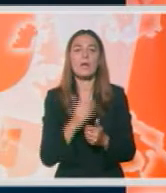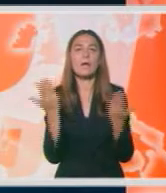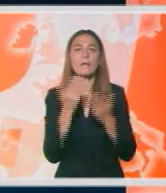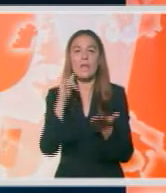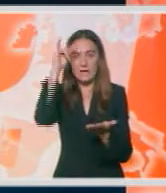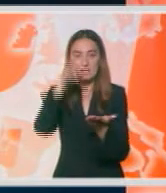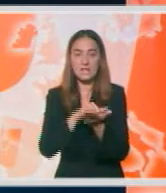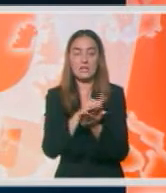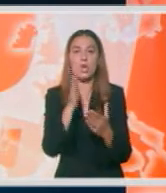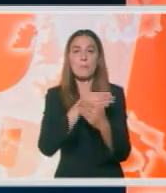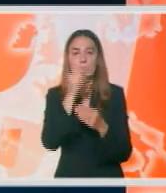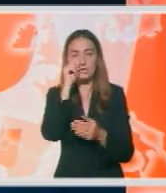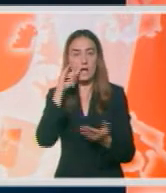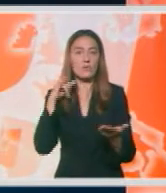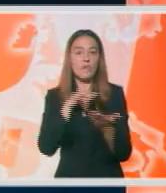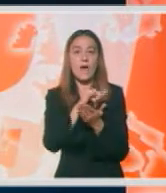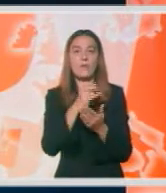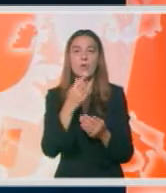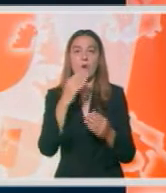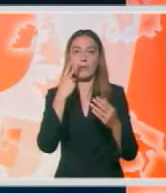je sleteo na međunarodni aviomiting.